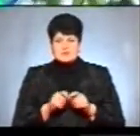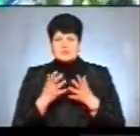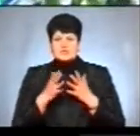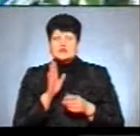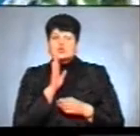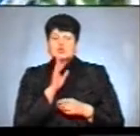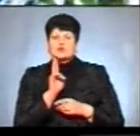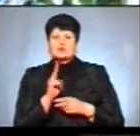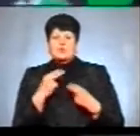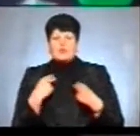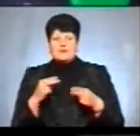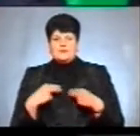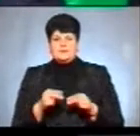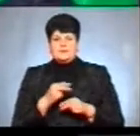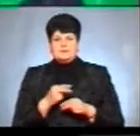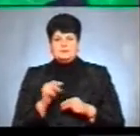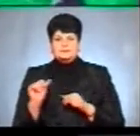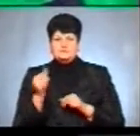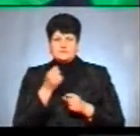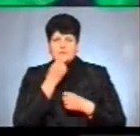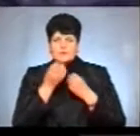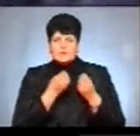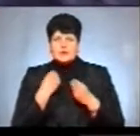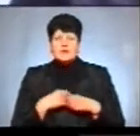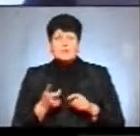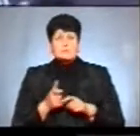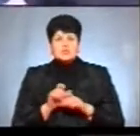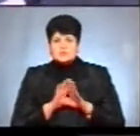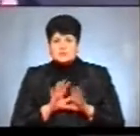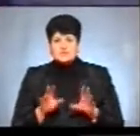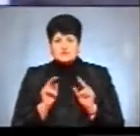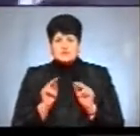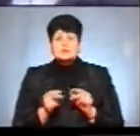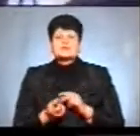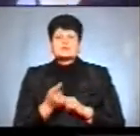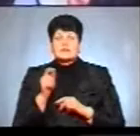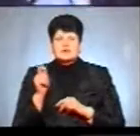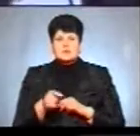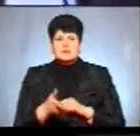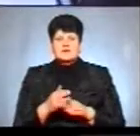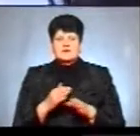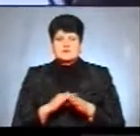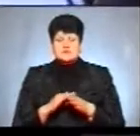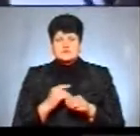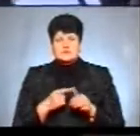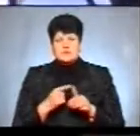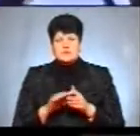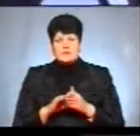яка торгує первоцвітами. Ну я більше не буду, ну чесно. Звідки ви приїхали? Кажіть ваше прізвище, ім'я,